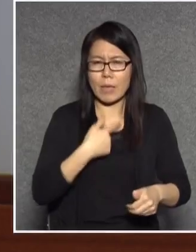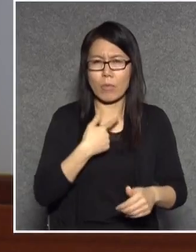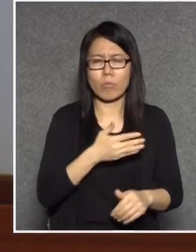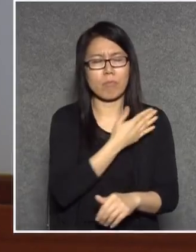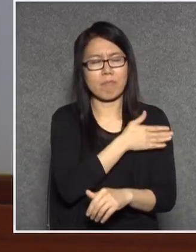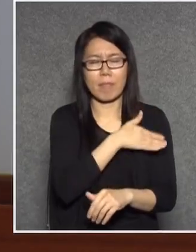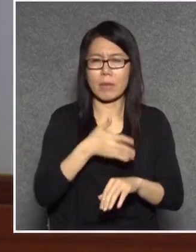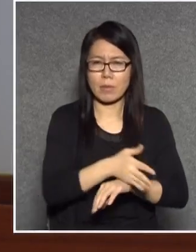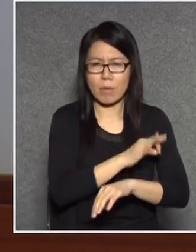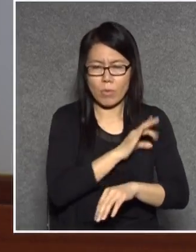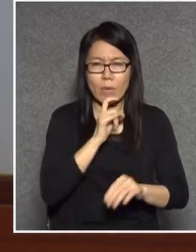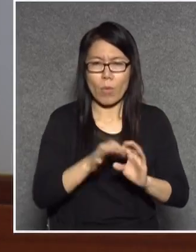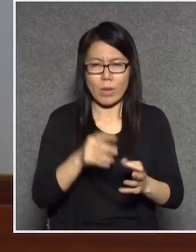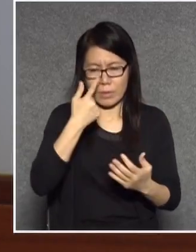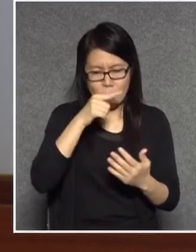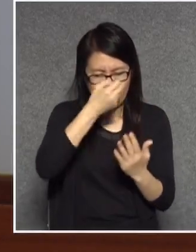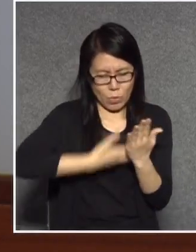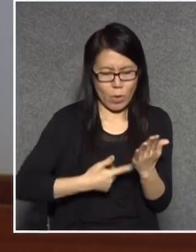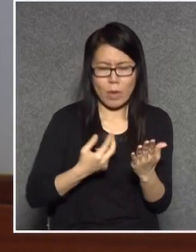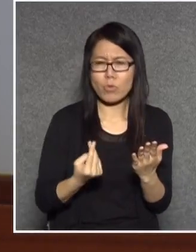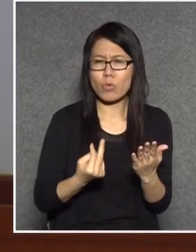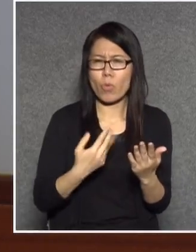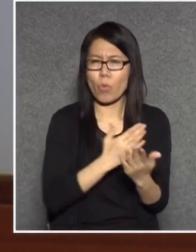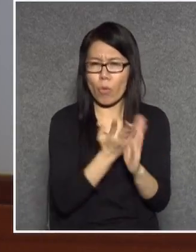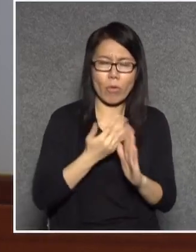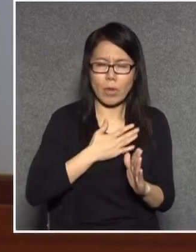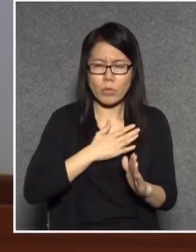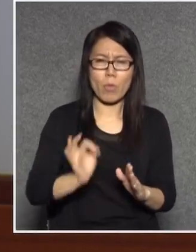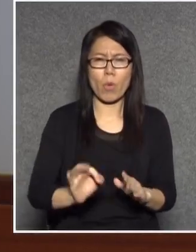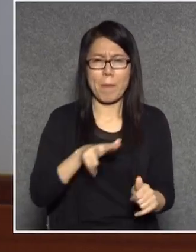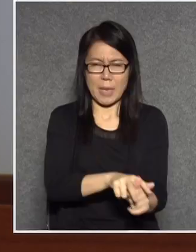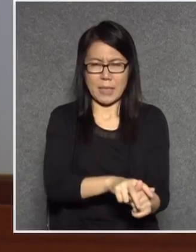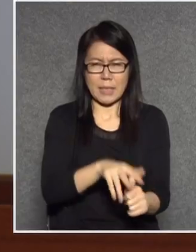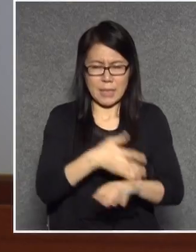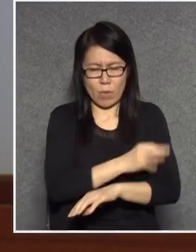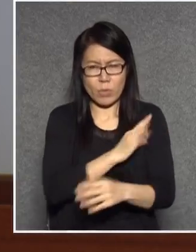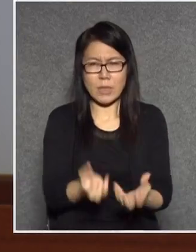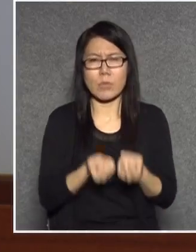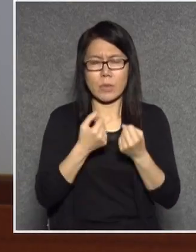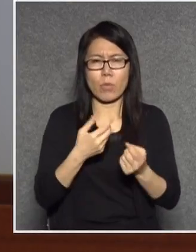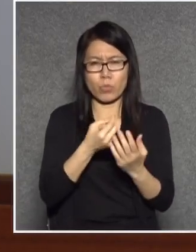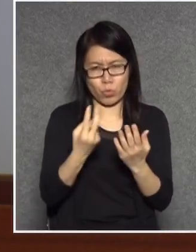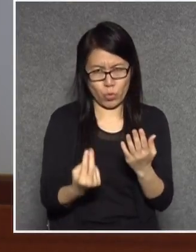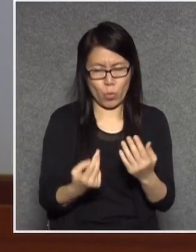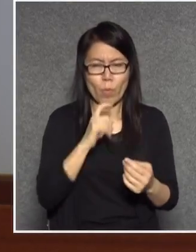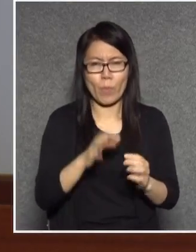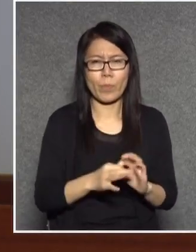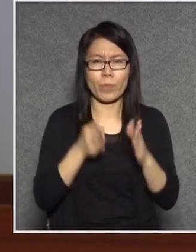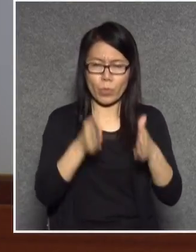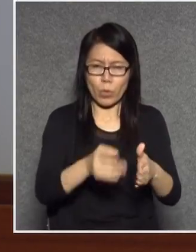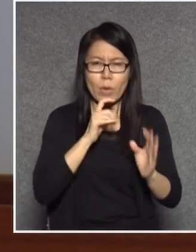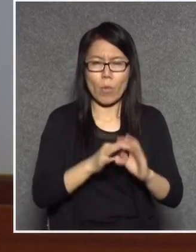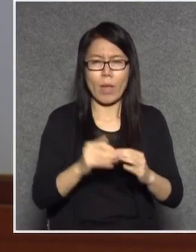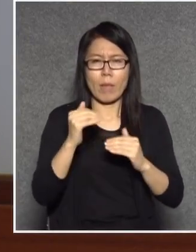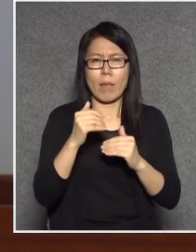上面對新條例草案的種種的憂慮，要強迫社會接受政府的草案。而對於限制